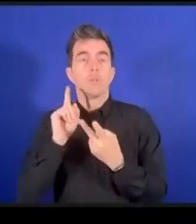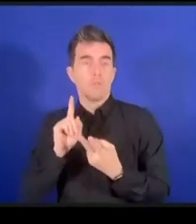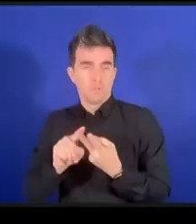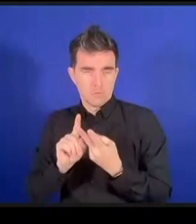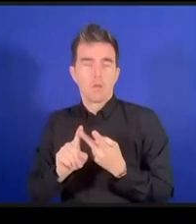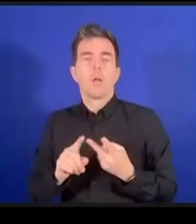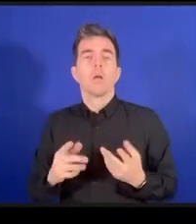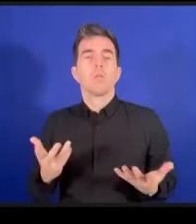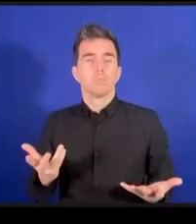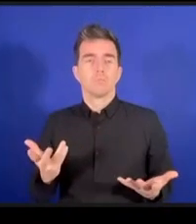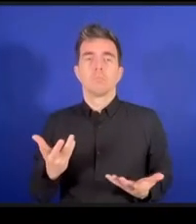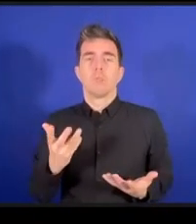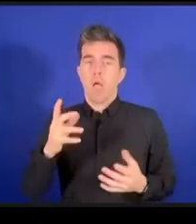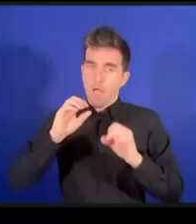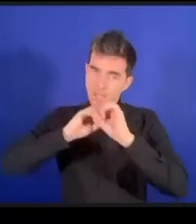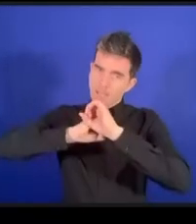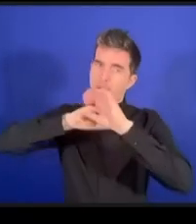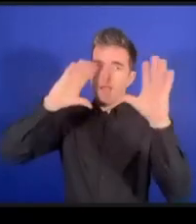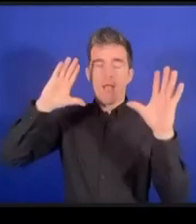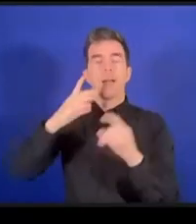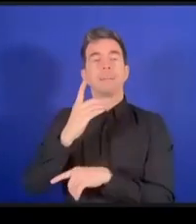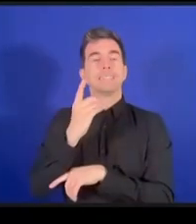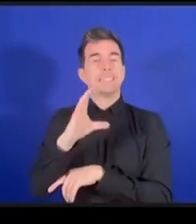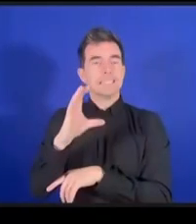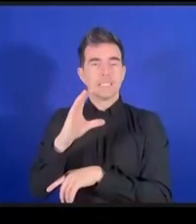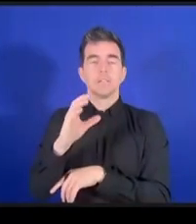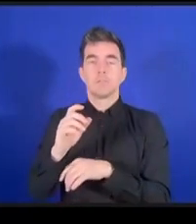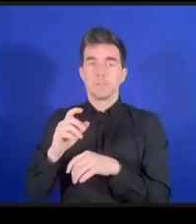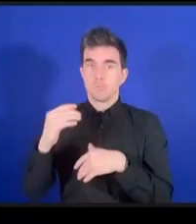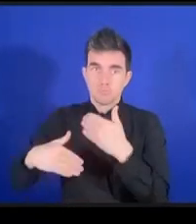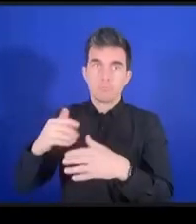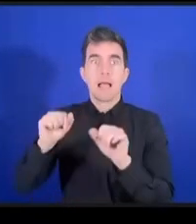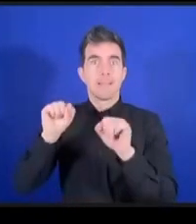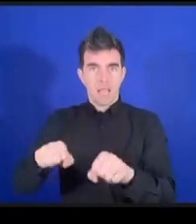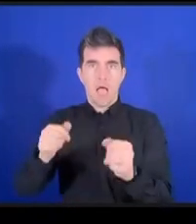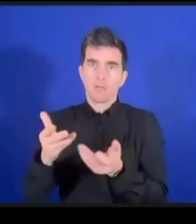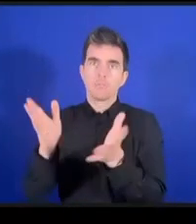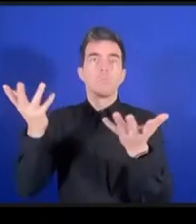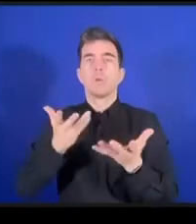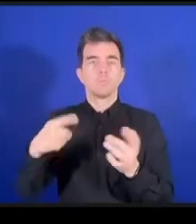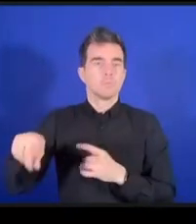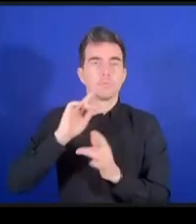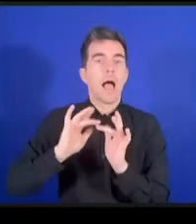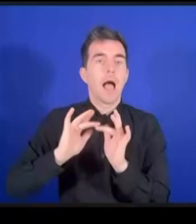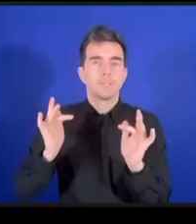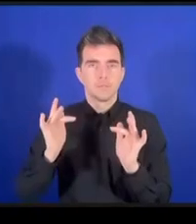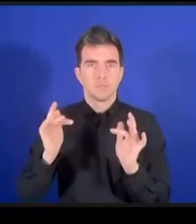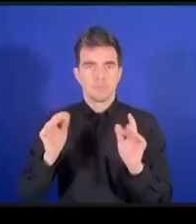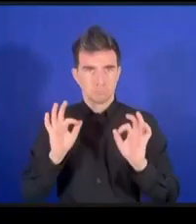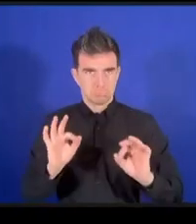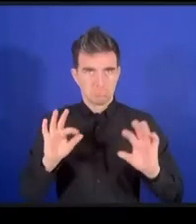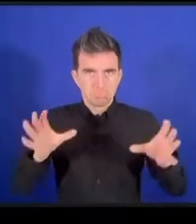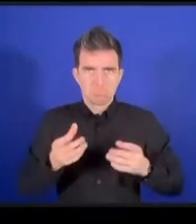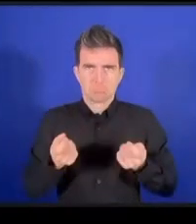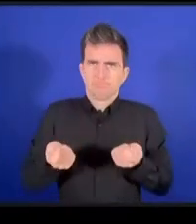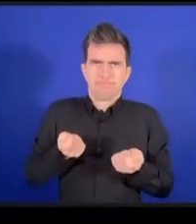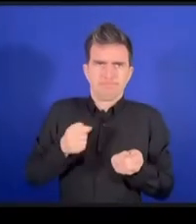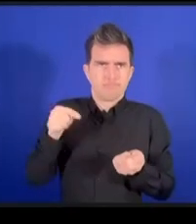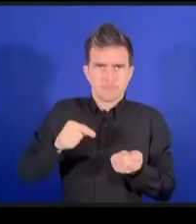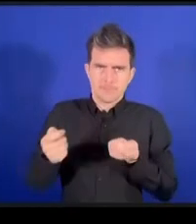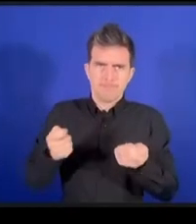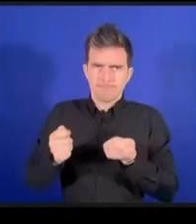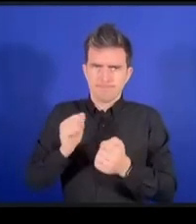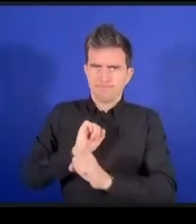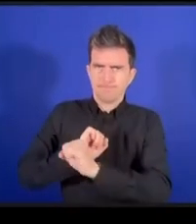эти коалиции позволяют процесс управления интернетом проанализировать себя